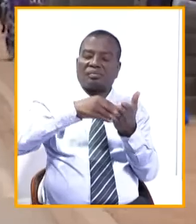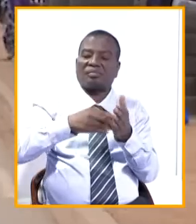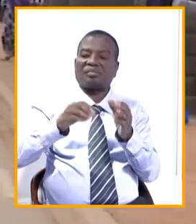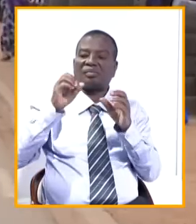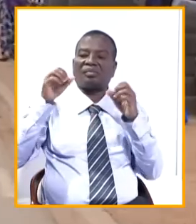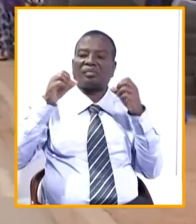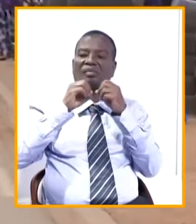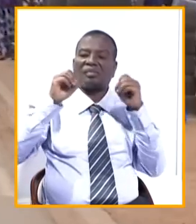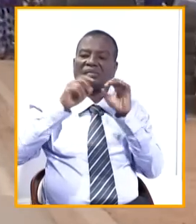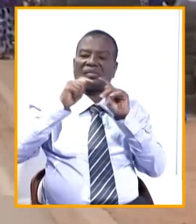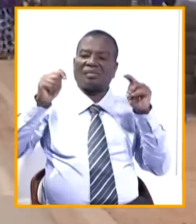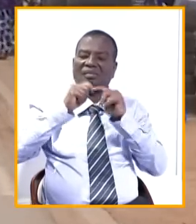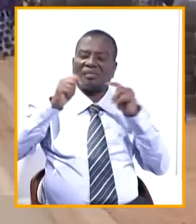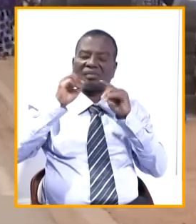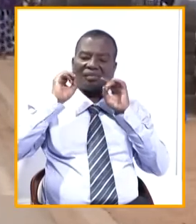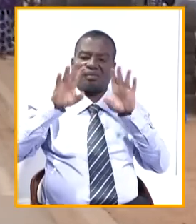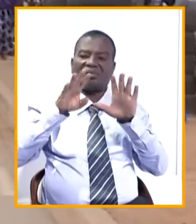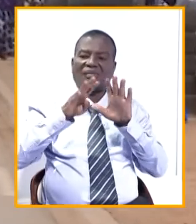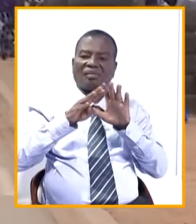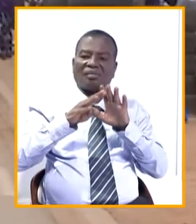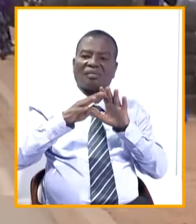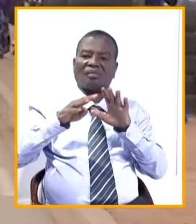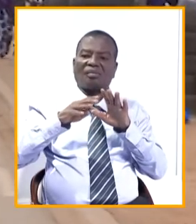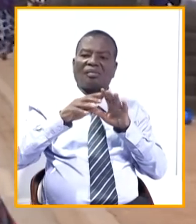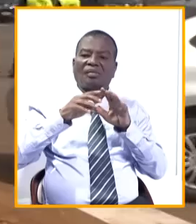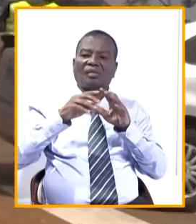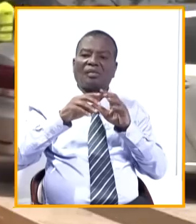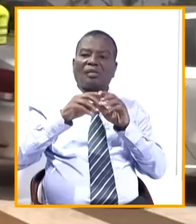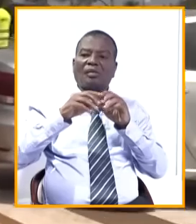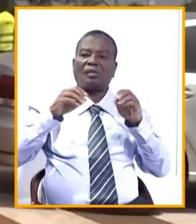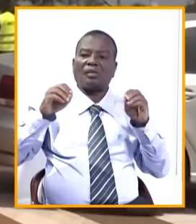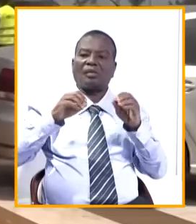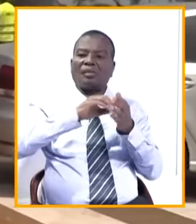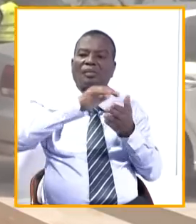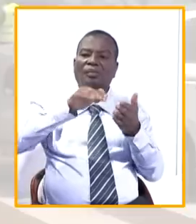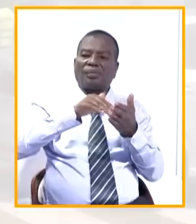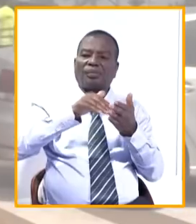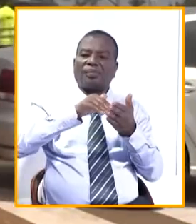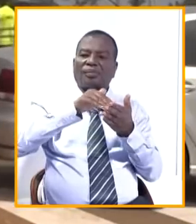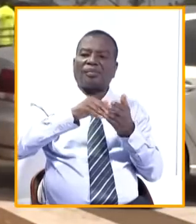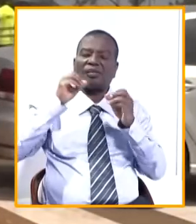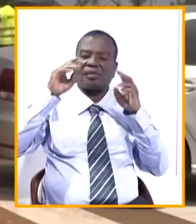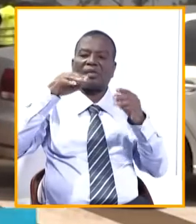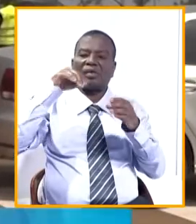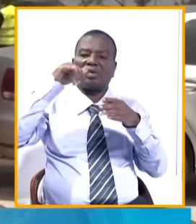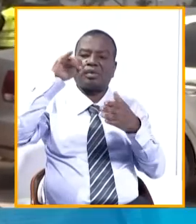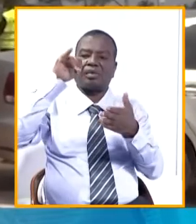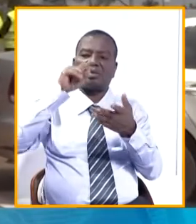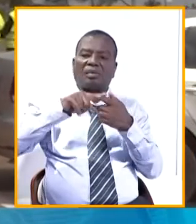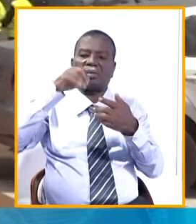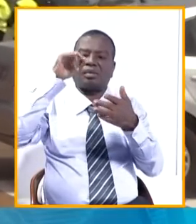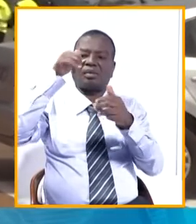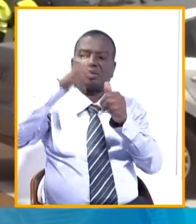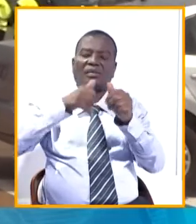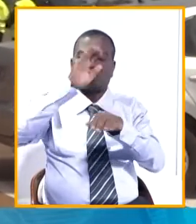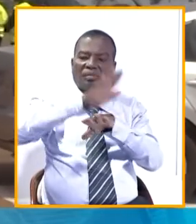nombreux accidents enregistrés en ces lieux. Nous avons trop de carrefours dangereux. Où nous sommes là, vraiment, ça a créé beaucoup d'accidents. À chaque soir, à partir de 18h à la